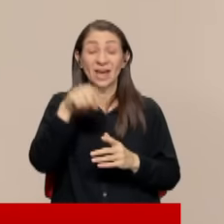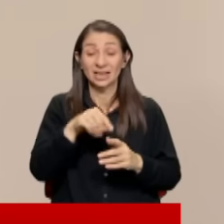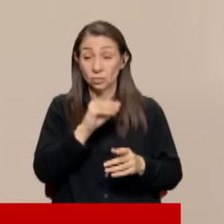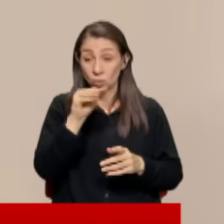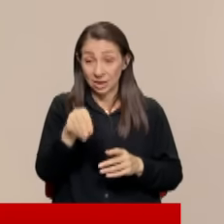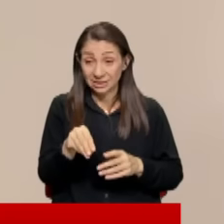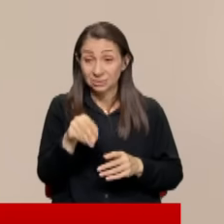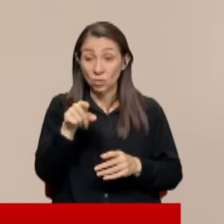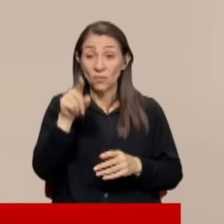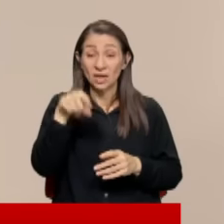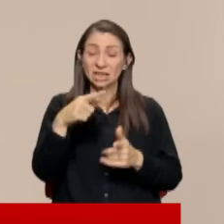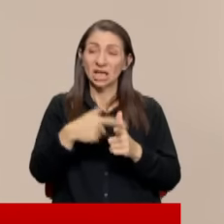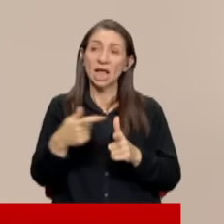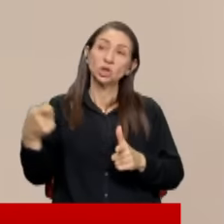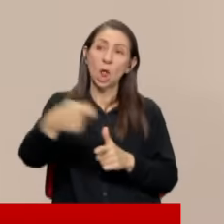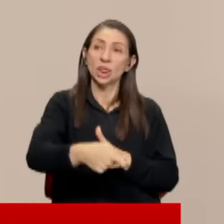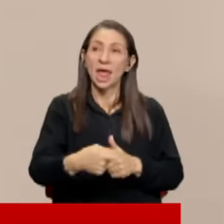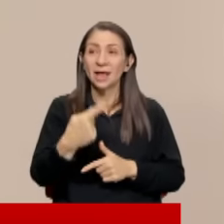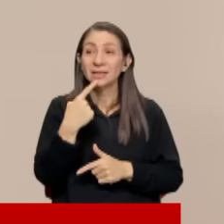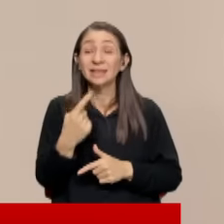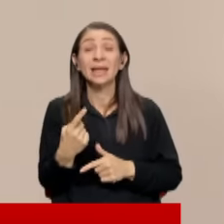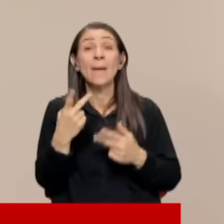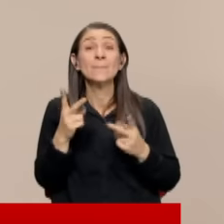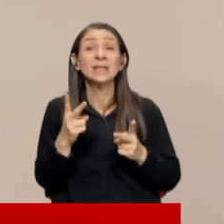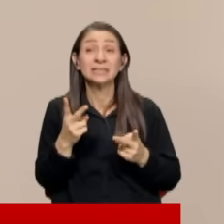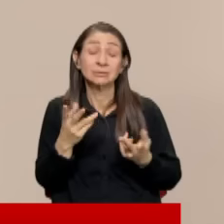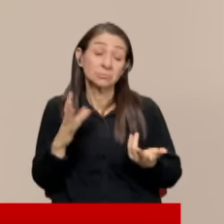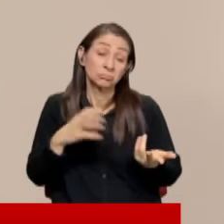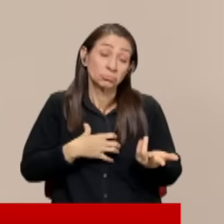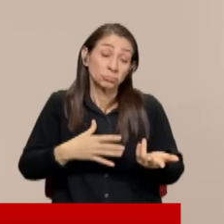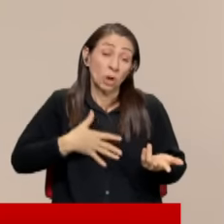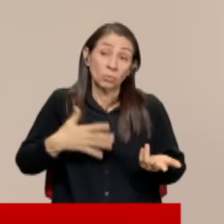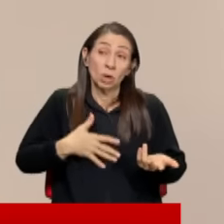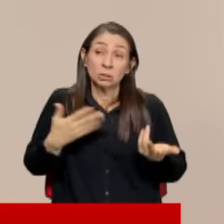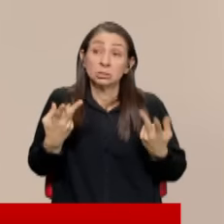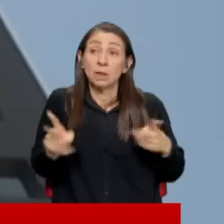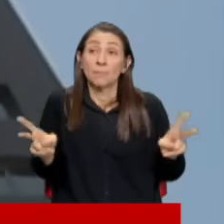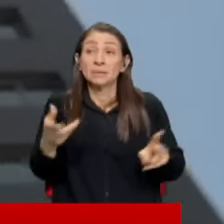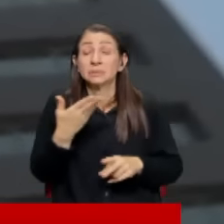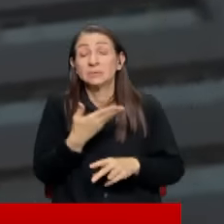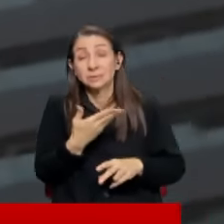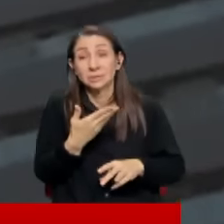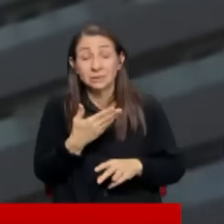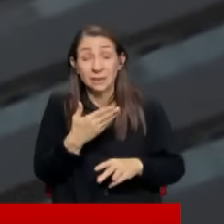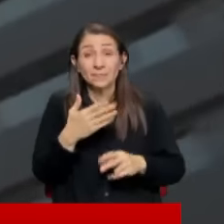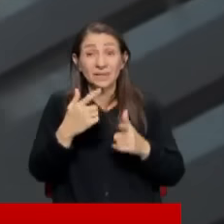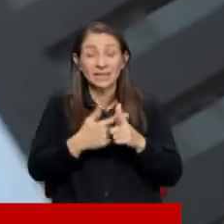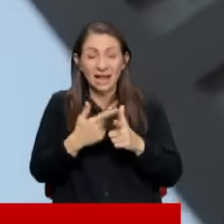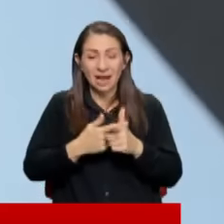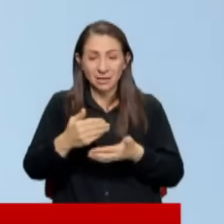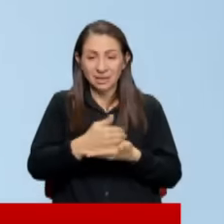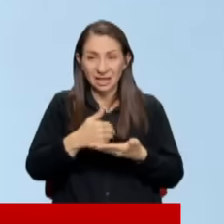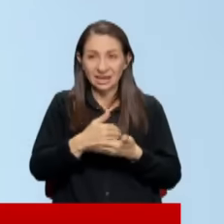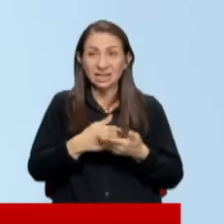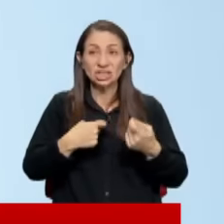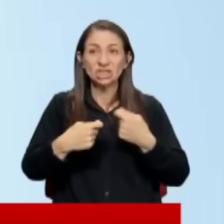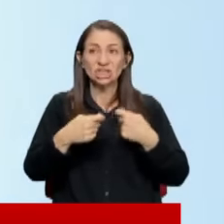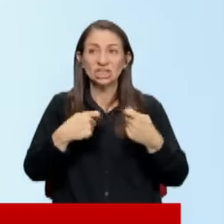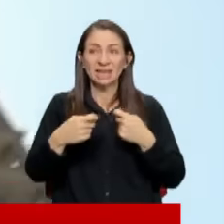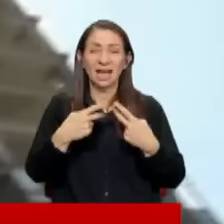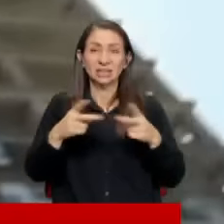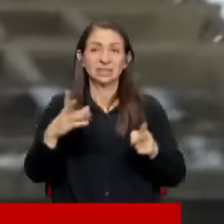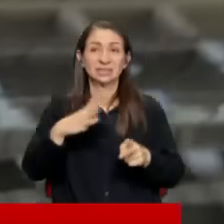geldiğinde de bu vergiyi kiracıya yansıtma mülk sahipleri tarafından çok daha kolay olacaktır. Kira geliriyle yaşayanlar için şirket